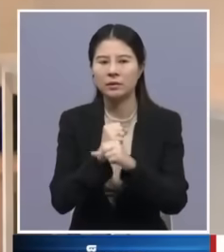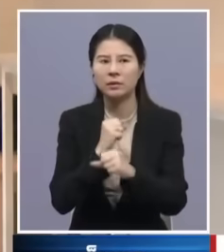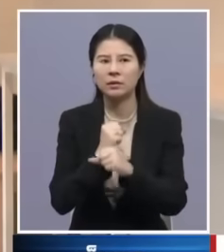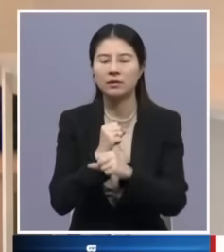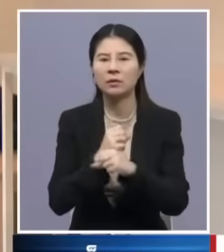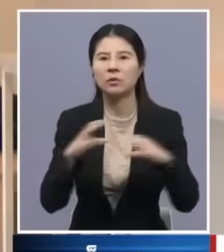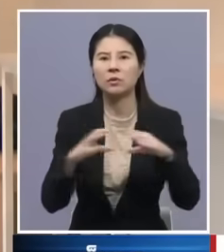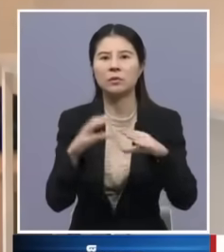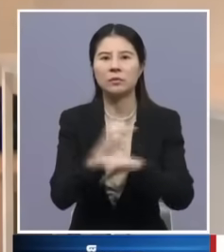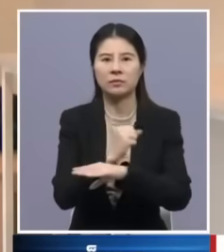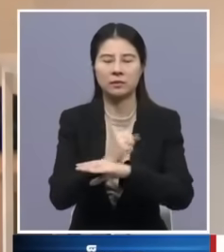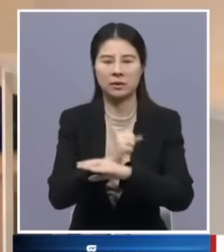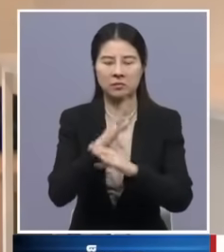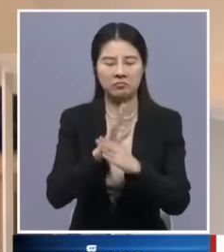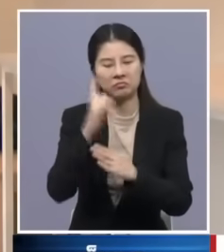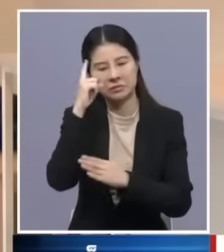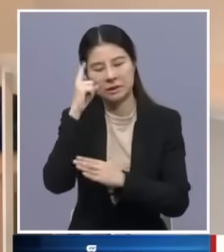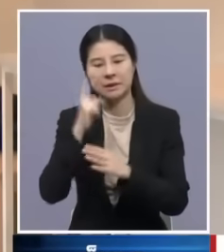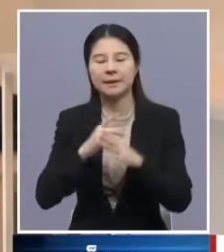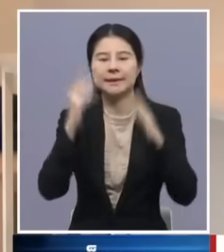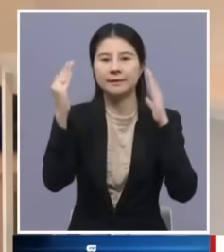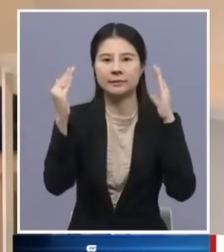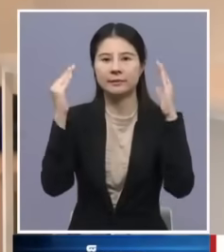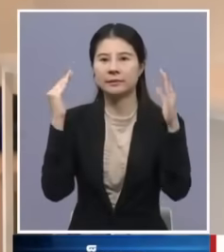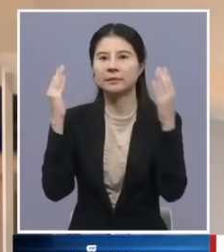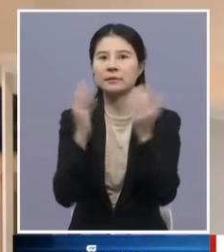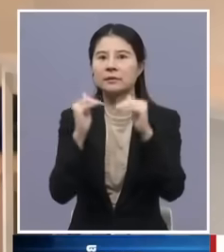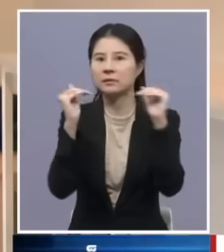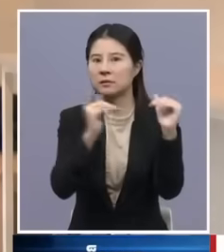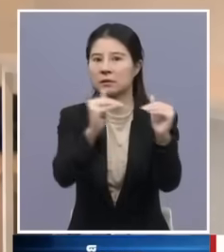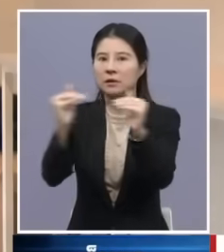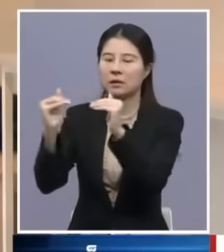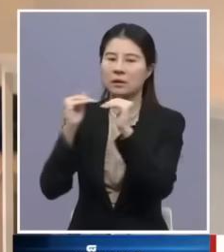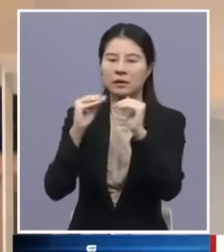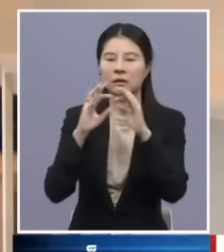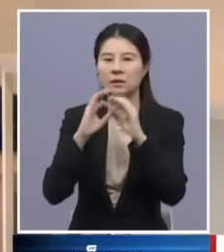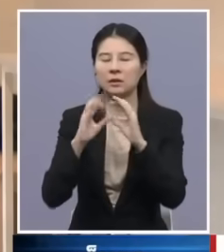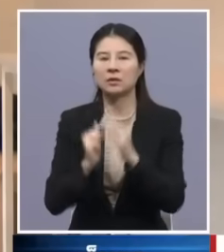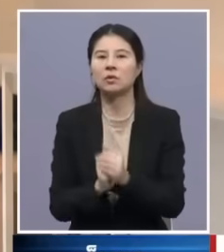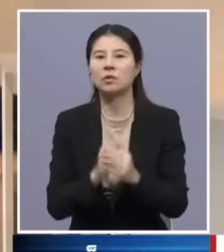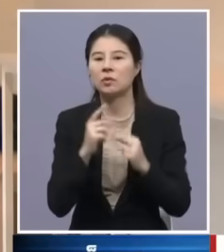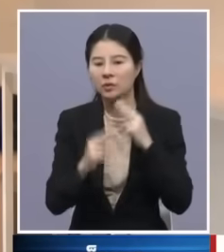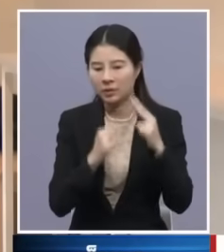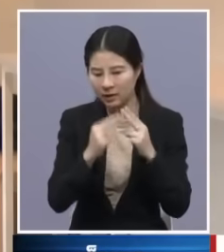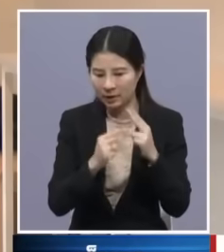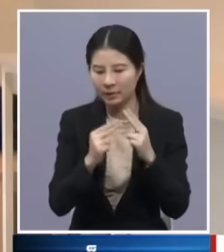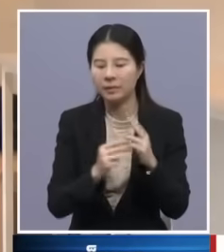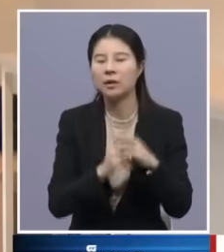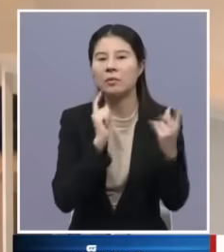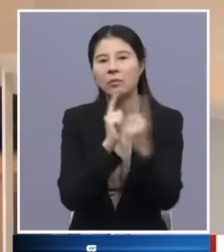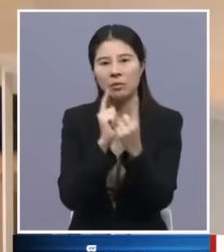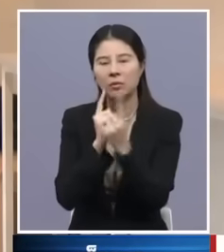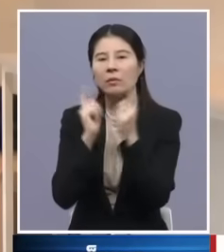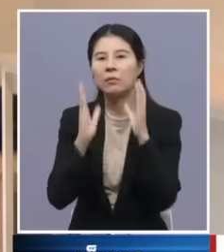ปลูกฝังแนวคิดในระบบประชาธิปไตยมีโครงการโรดโชว์โพลิซีฮะพื้นที่การรับฟังความต้องการของประชาช